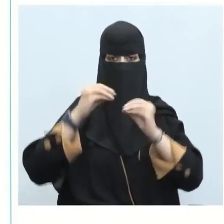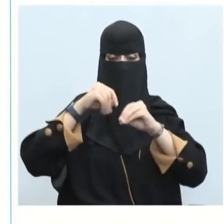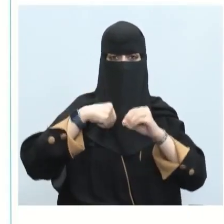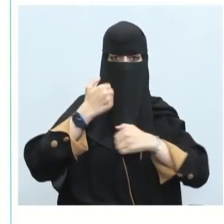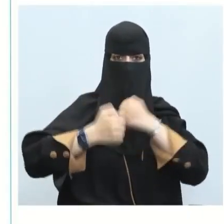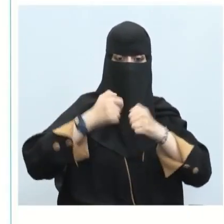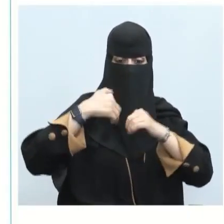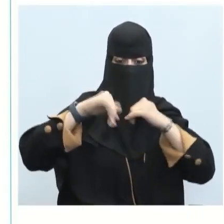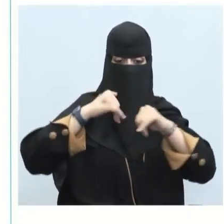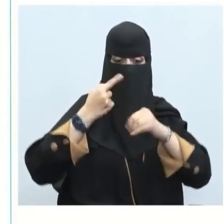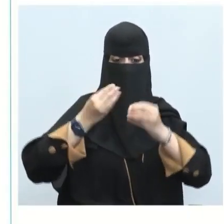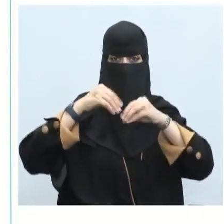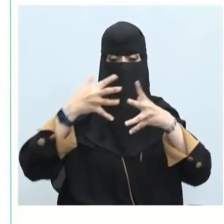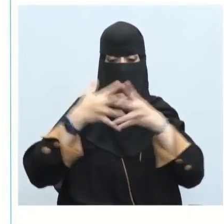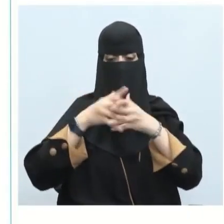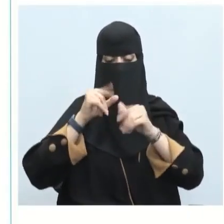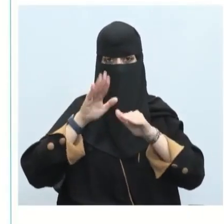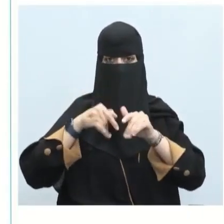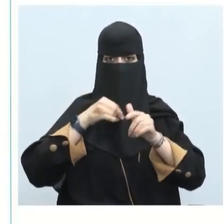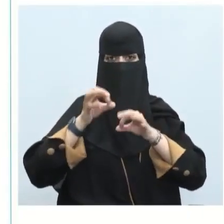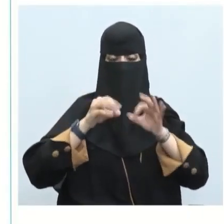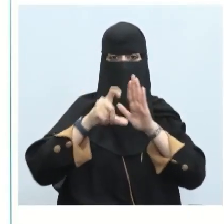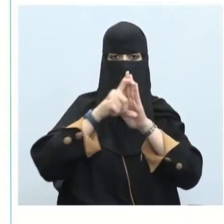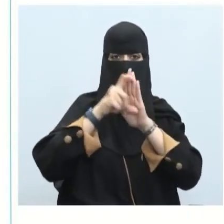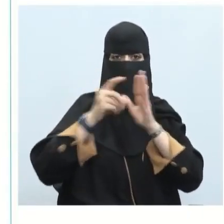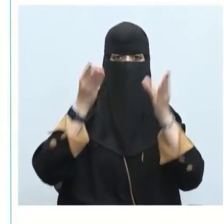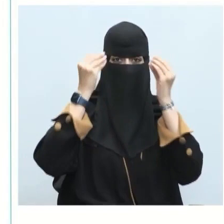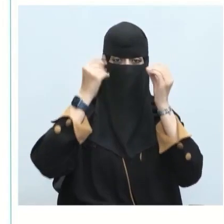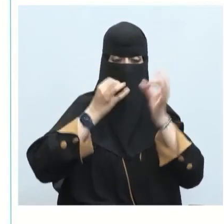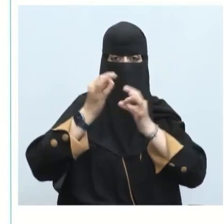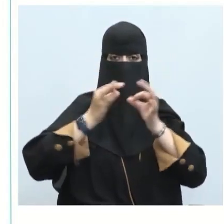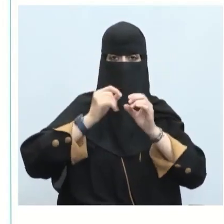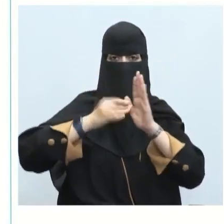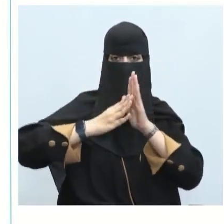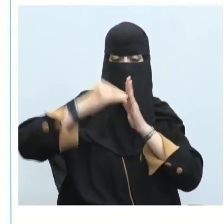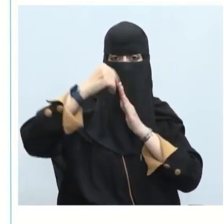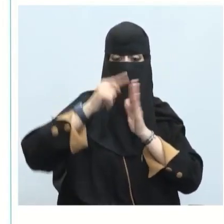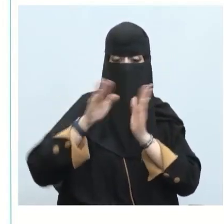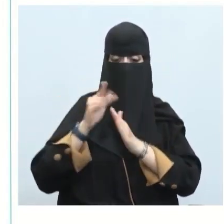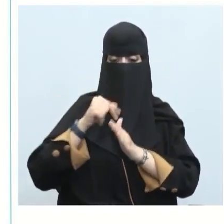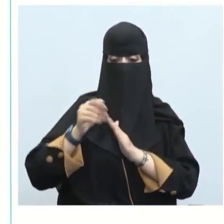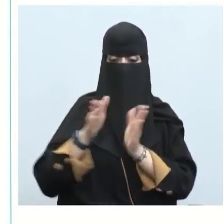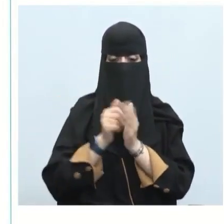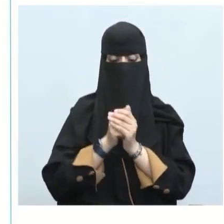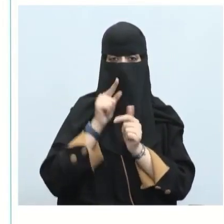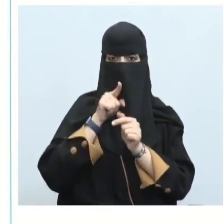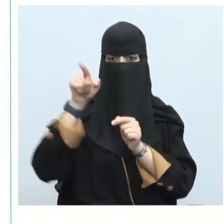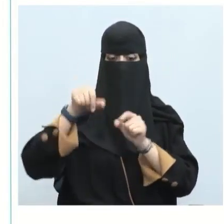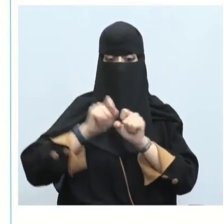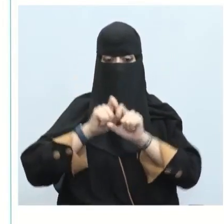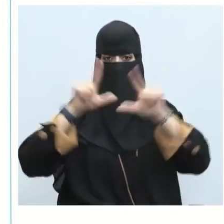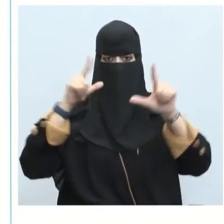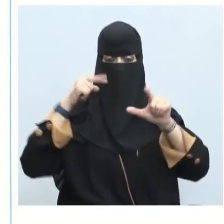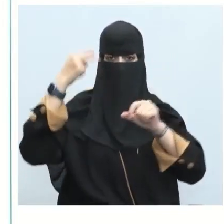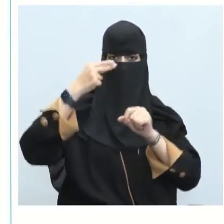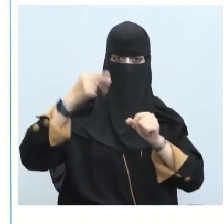حركه المرور والمشاركه مخططات المعلومات الرسوميه او الانفو جرافيكس الانفو جرافيكس هي